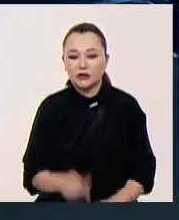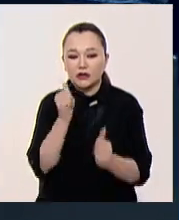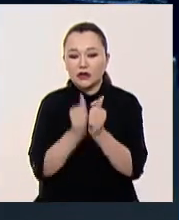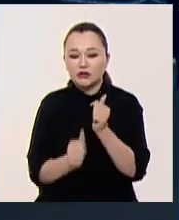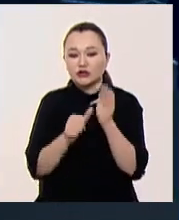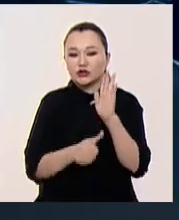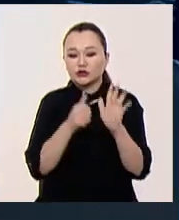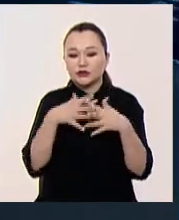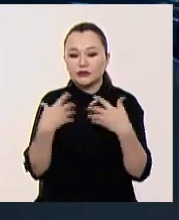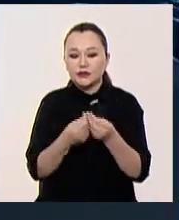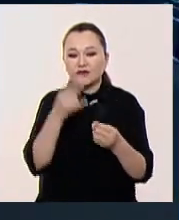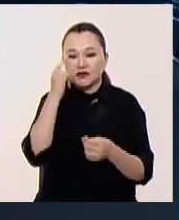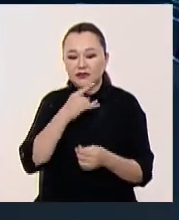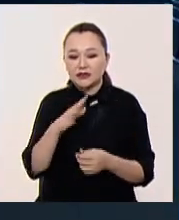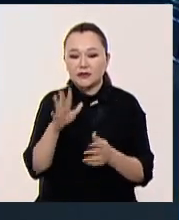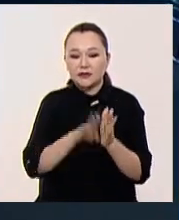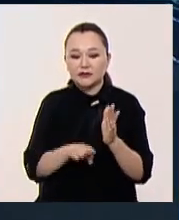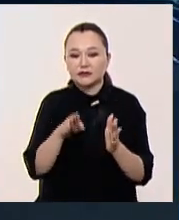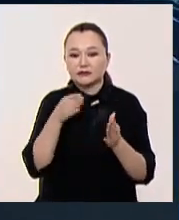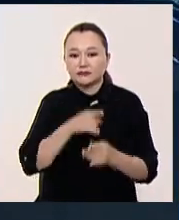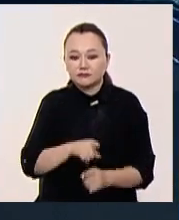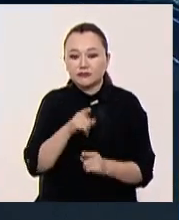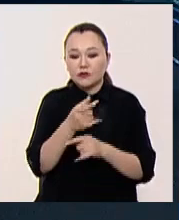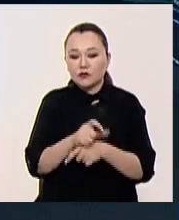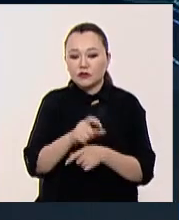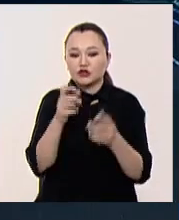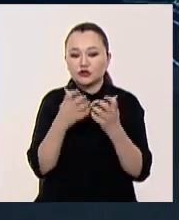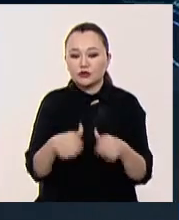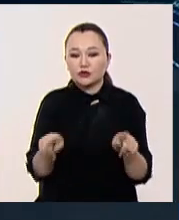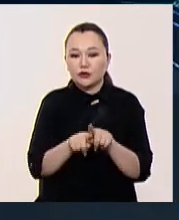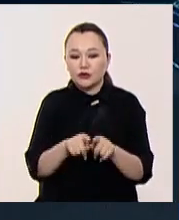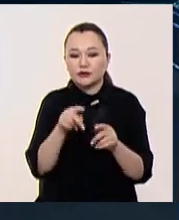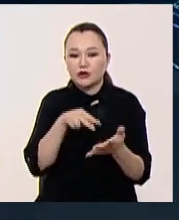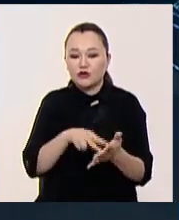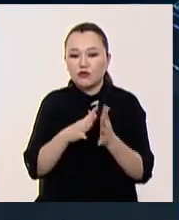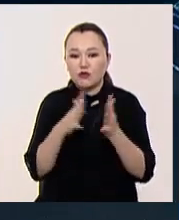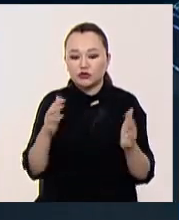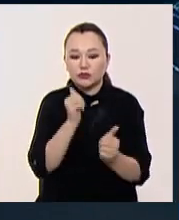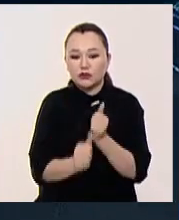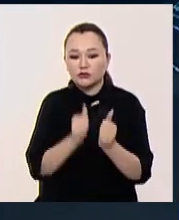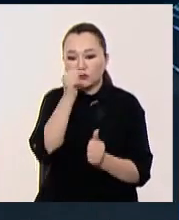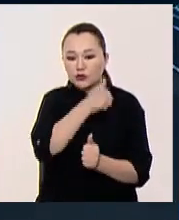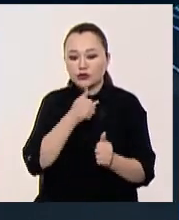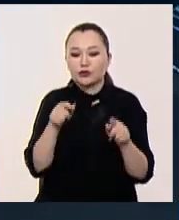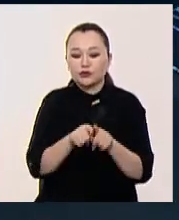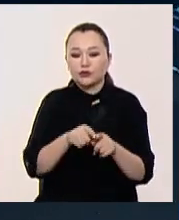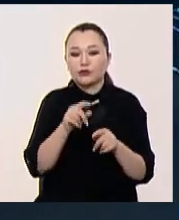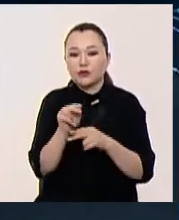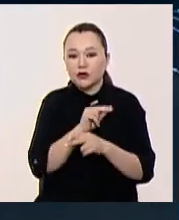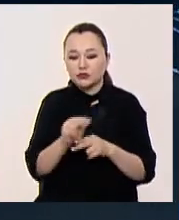Каждая шестая семья в Казахстане бесплодна. К сожалению, число таких пар становится больше с каждым годом. Но и